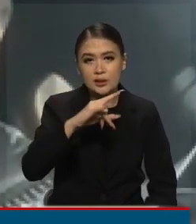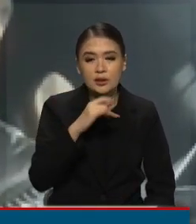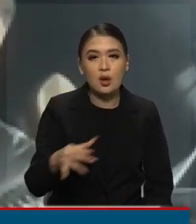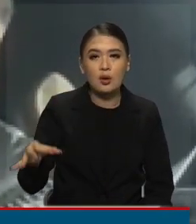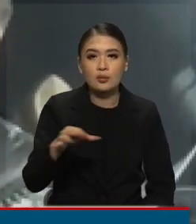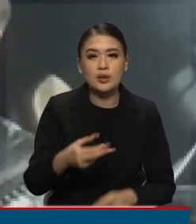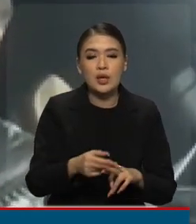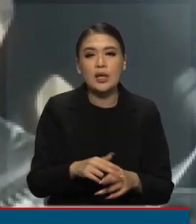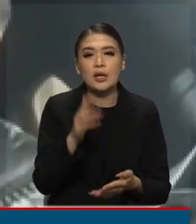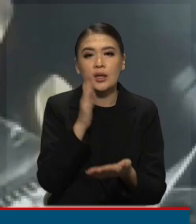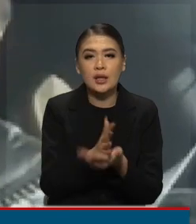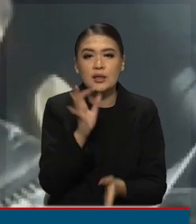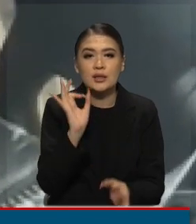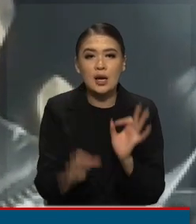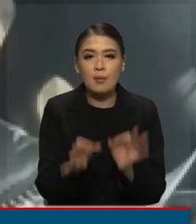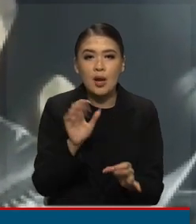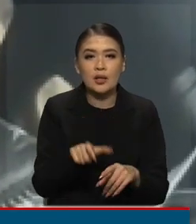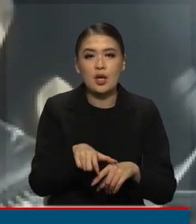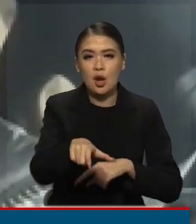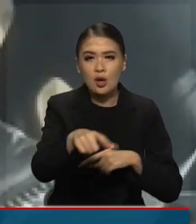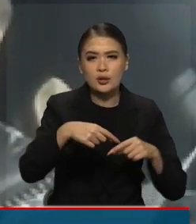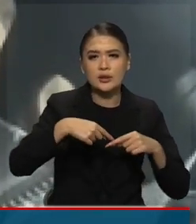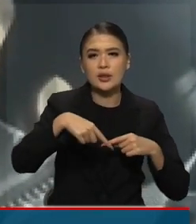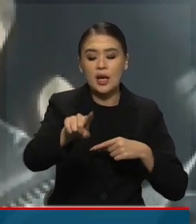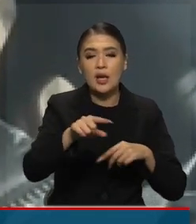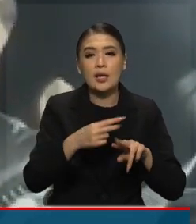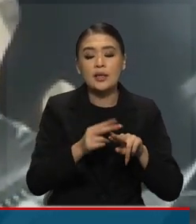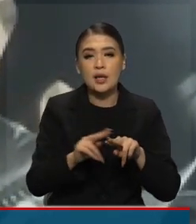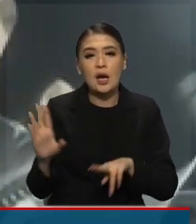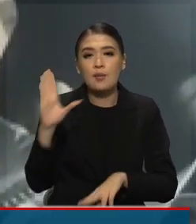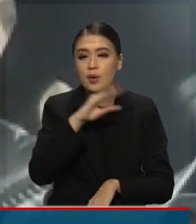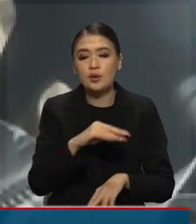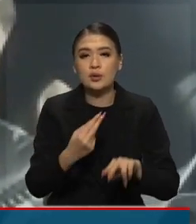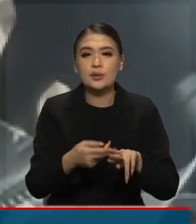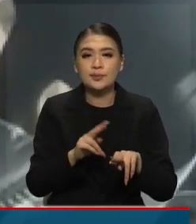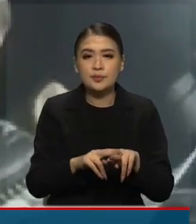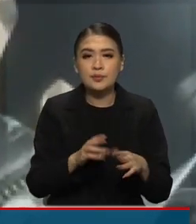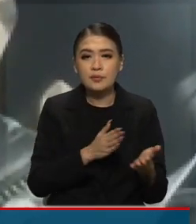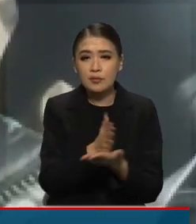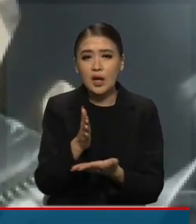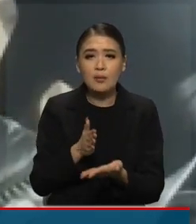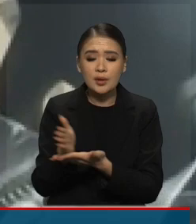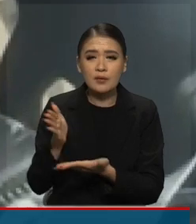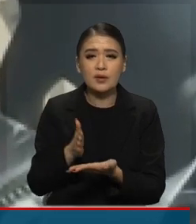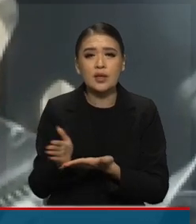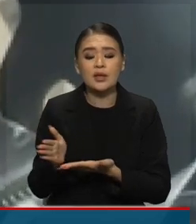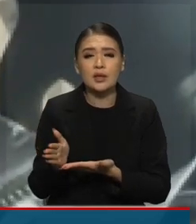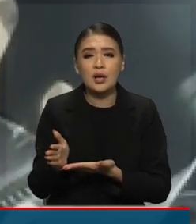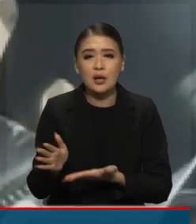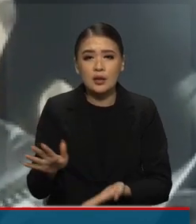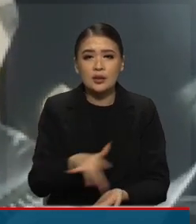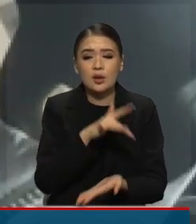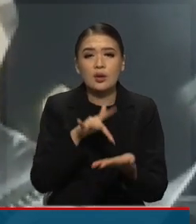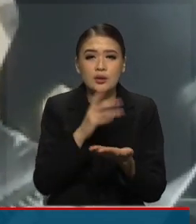имеет нормальной дороги. Ни Сибинские озера, ни направления города